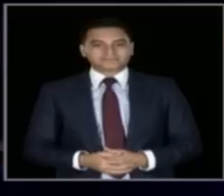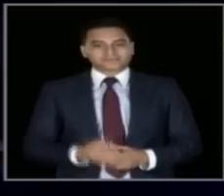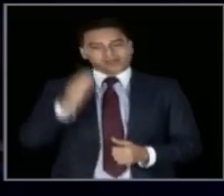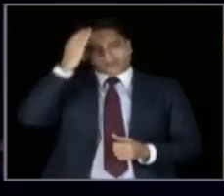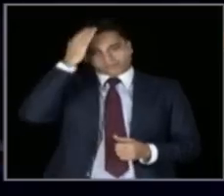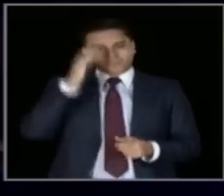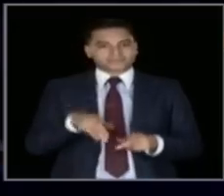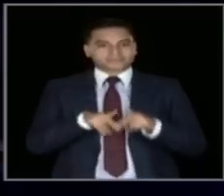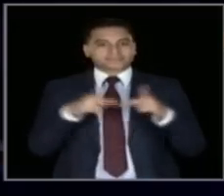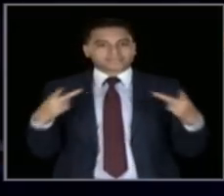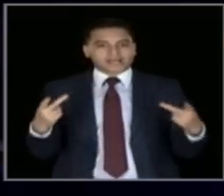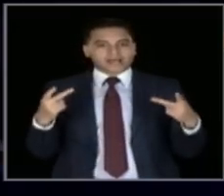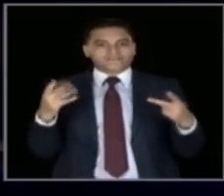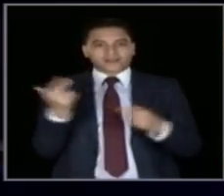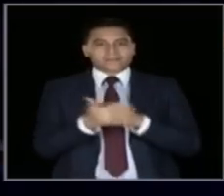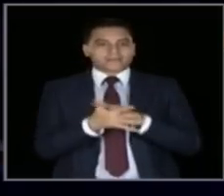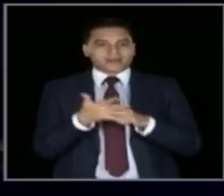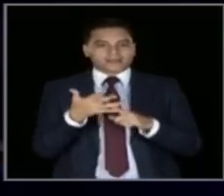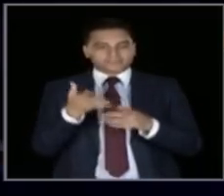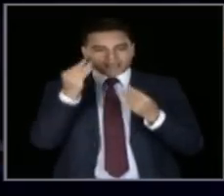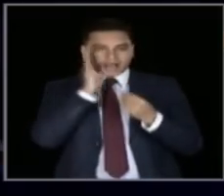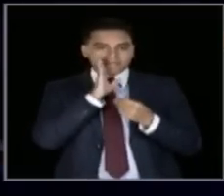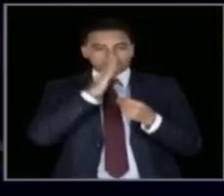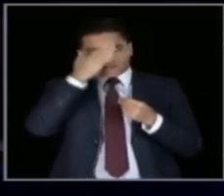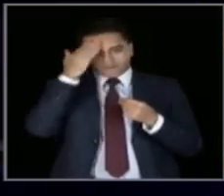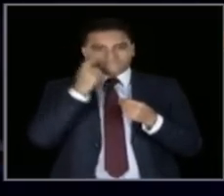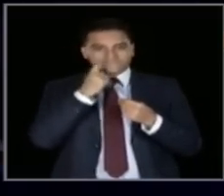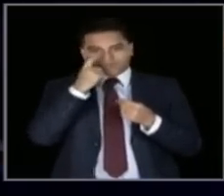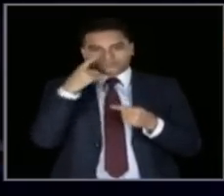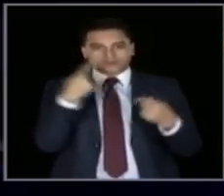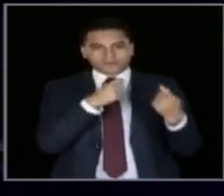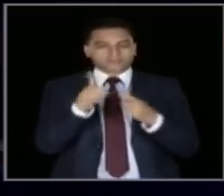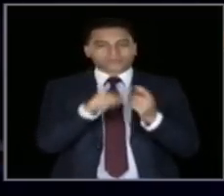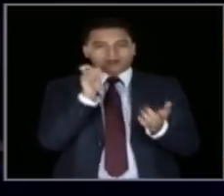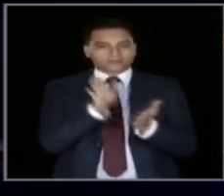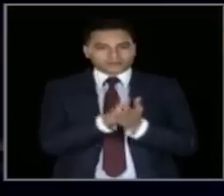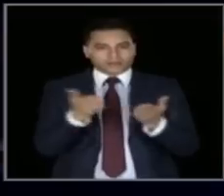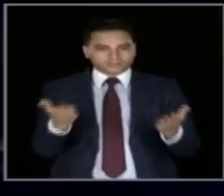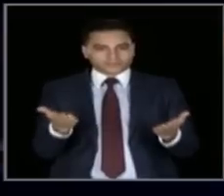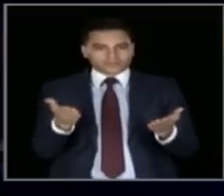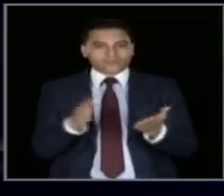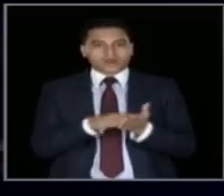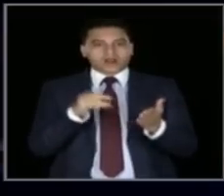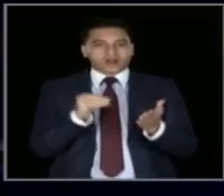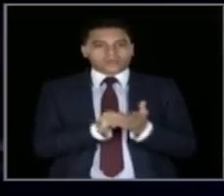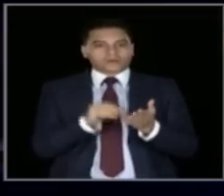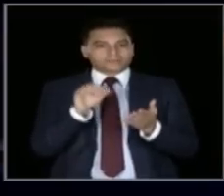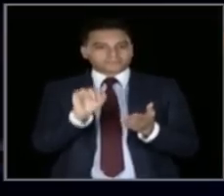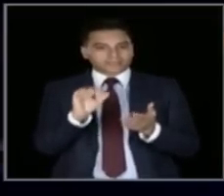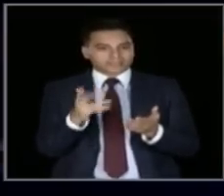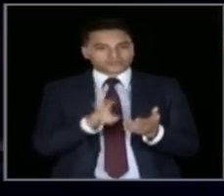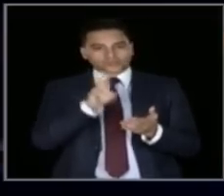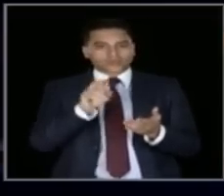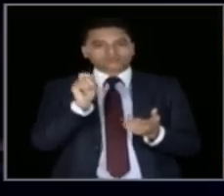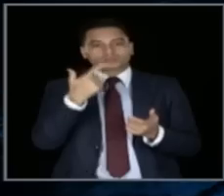العباقرة قادرون باختلاف، خمس فقرات: العلم، المعرفة، الفنون، ضربات الجزاء، وعجلة الحظ. وأول حاجة نبتدي بيها